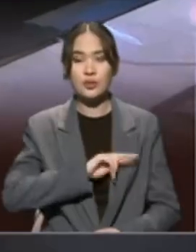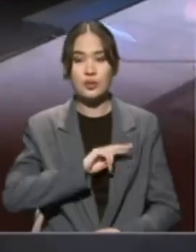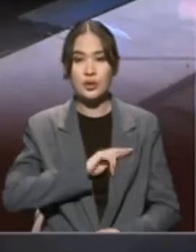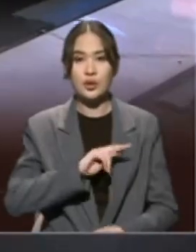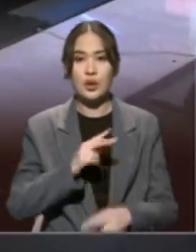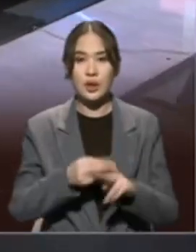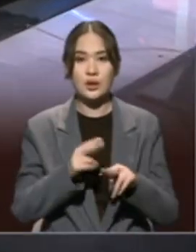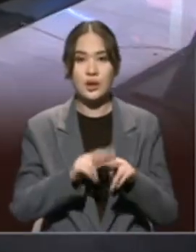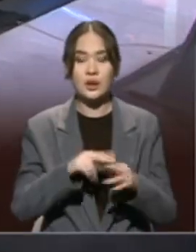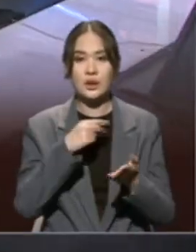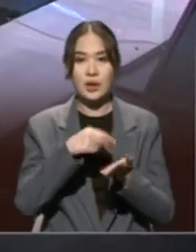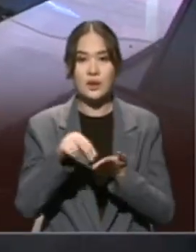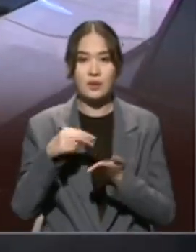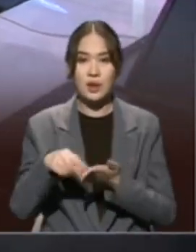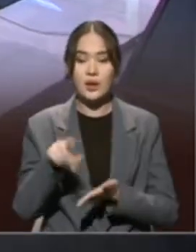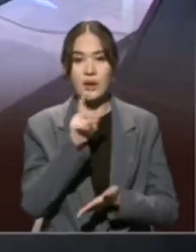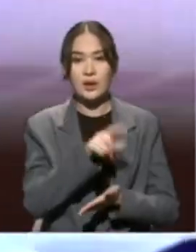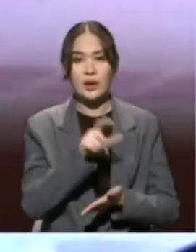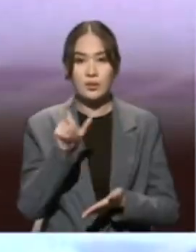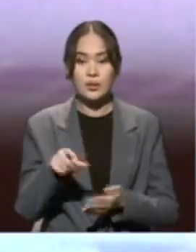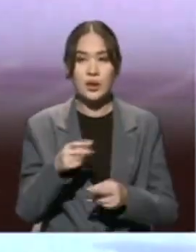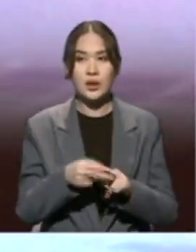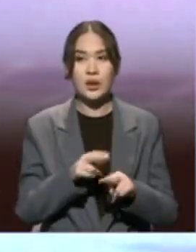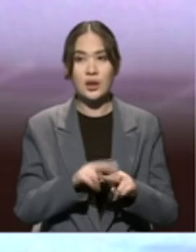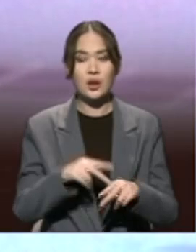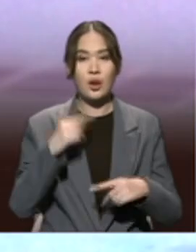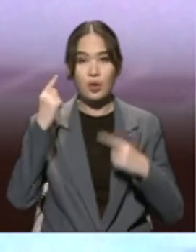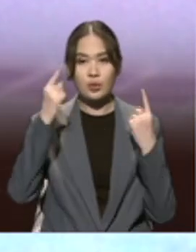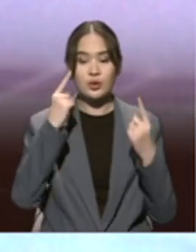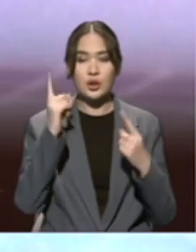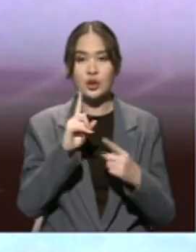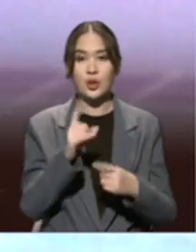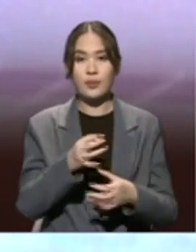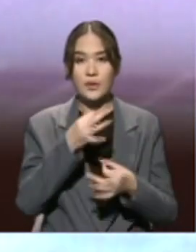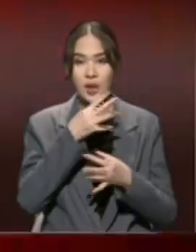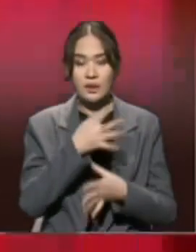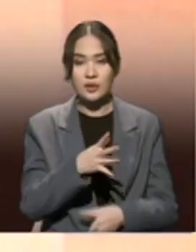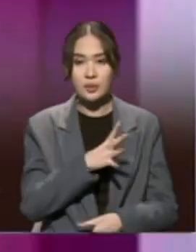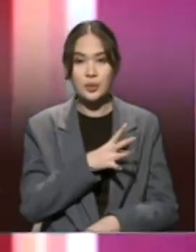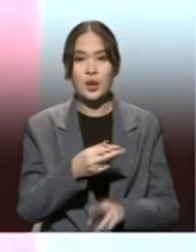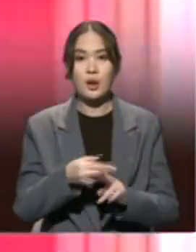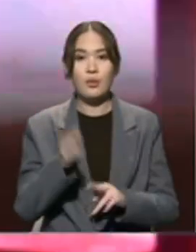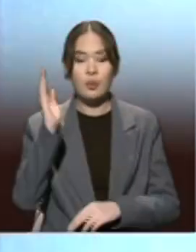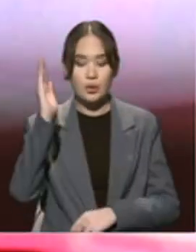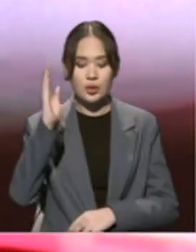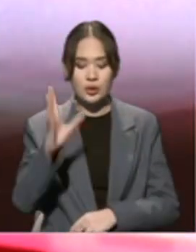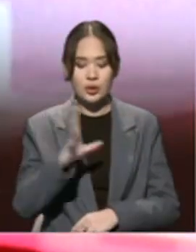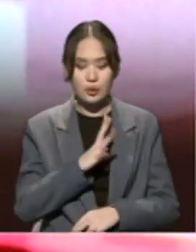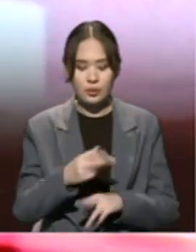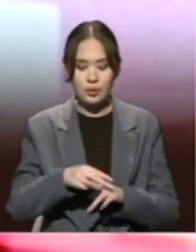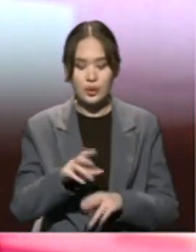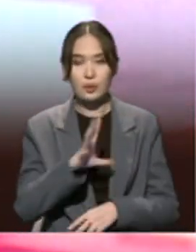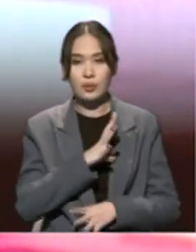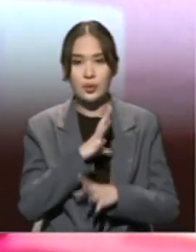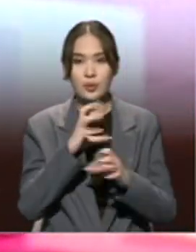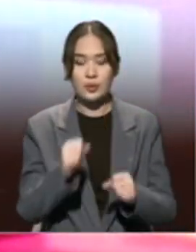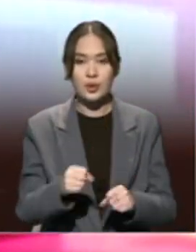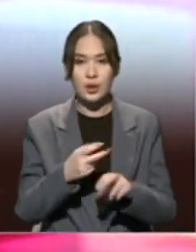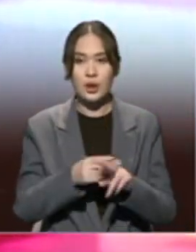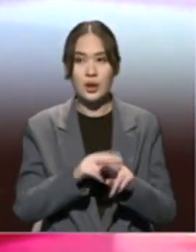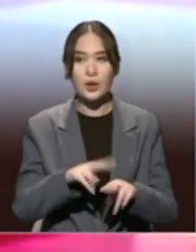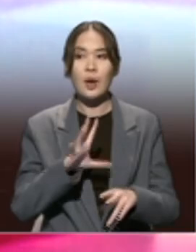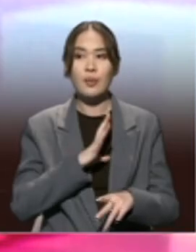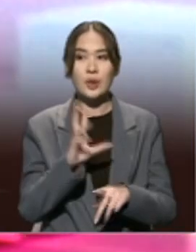жұмысшының сатып алған кісілердің несін ойынан шығу үшін қазір болашақта мүмкін даже жаңағы неге